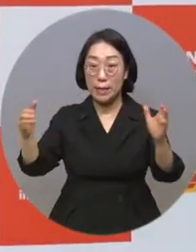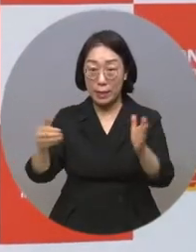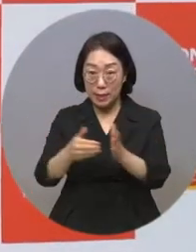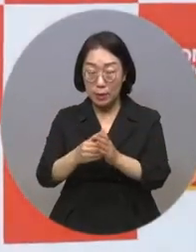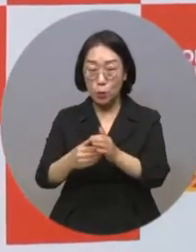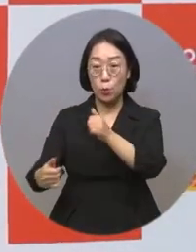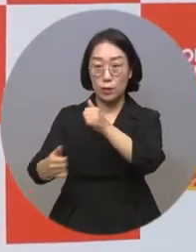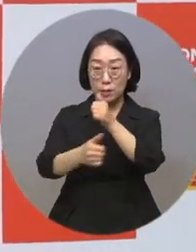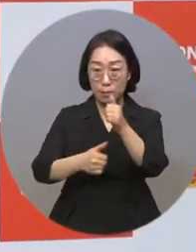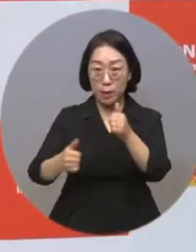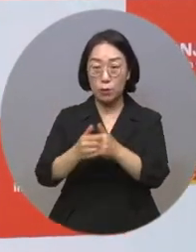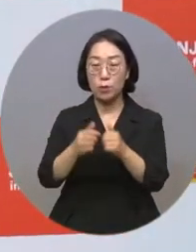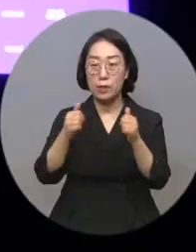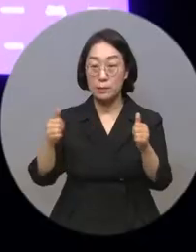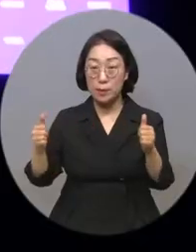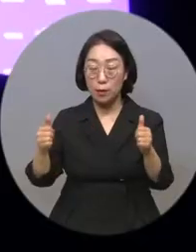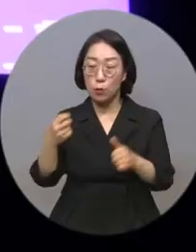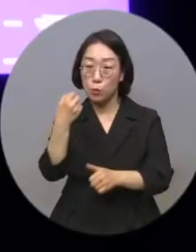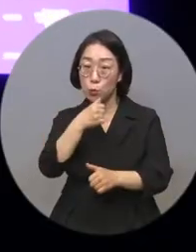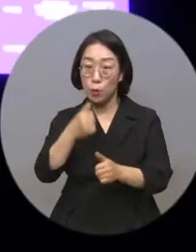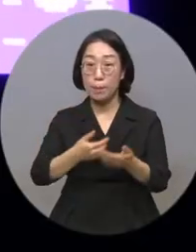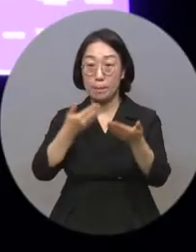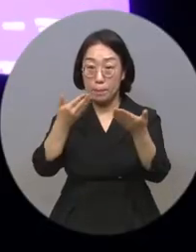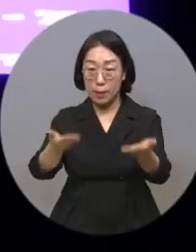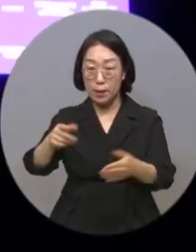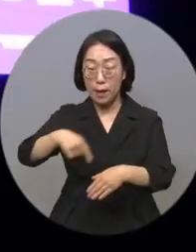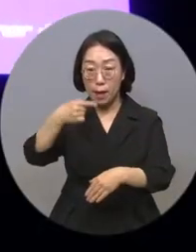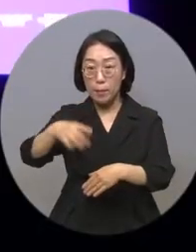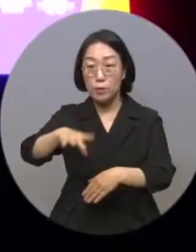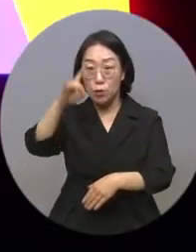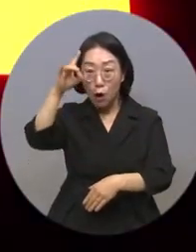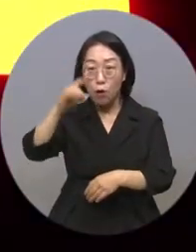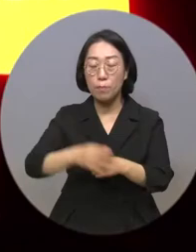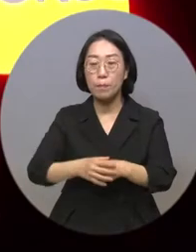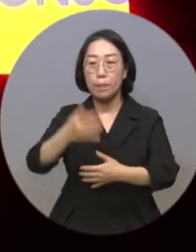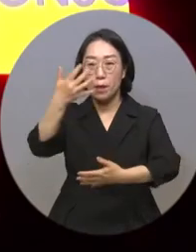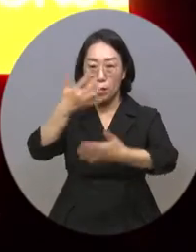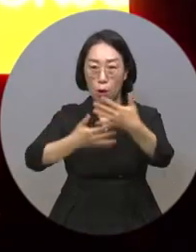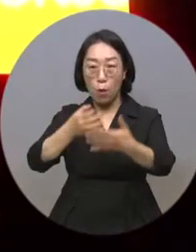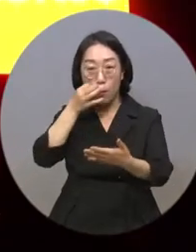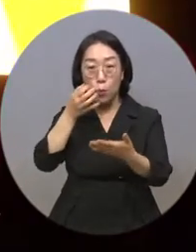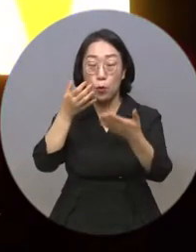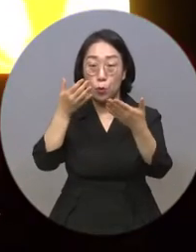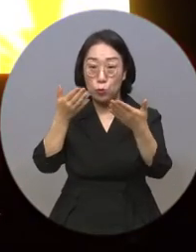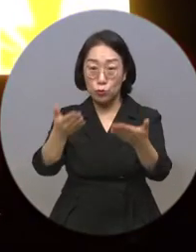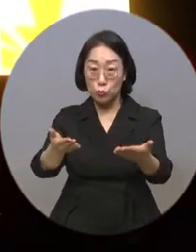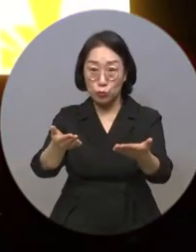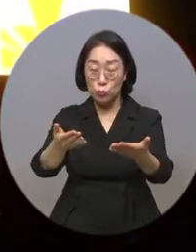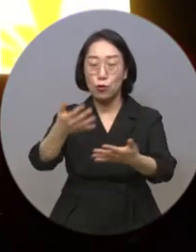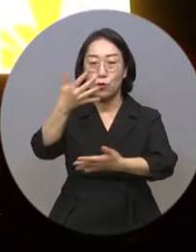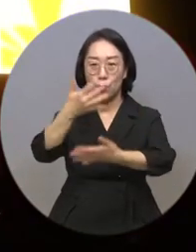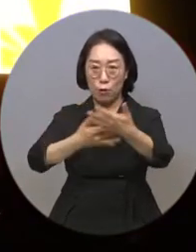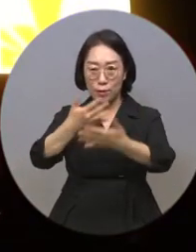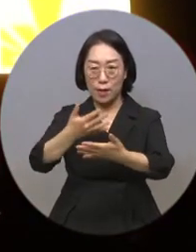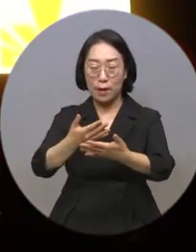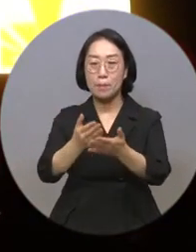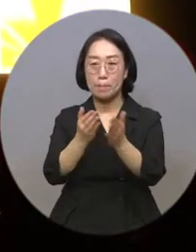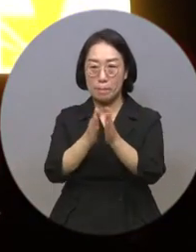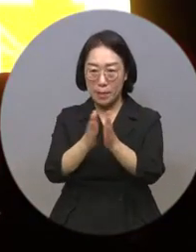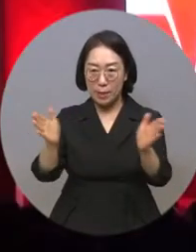집행위원장의 심사위원 소개에 이어 영화제의 개막작 애프터향의 감독인 코고나다의 인사영상까지